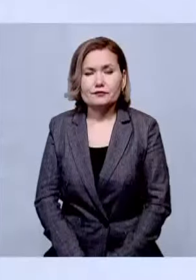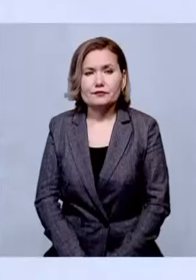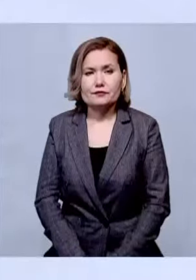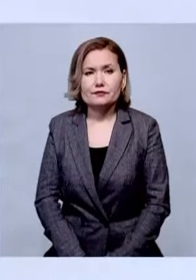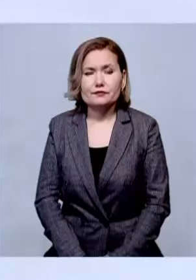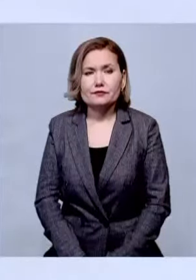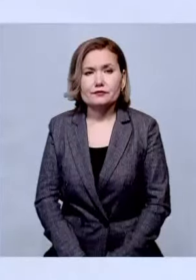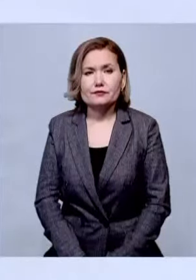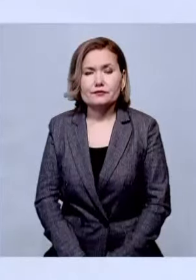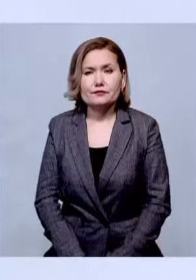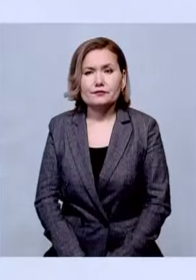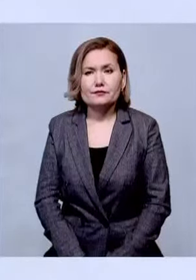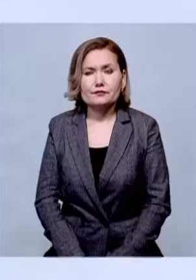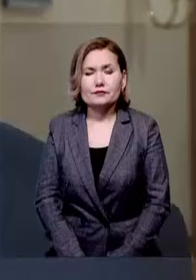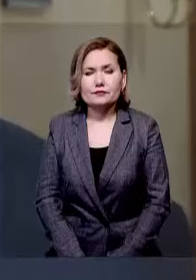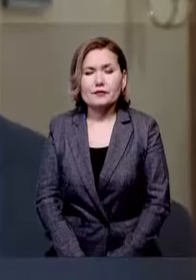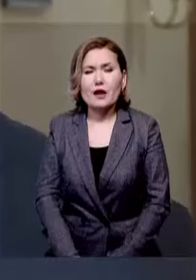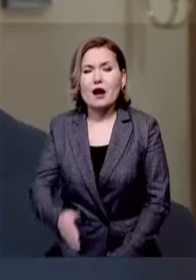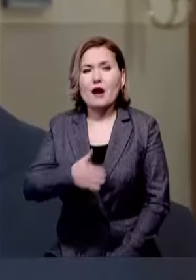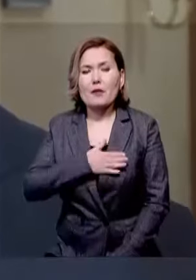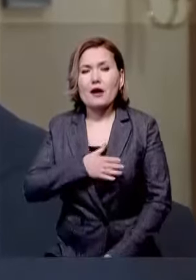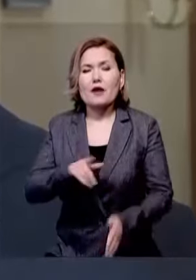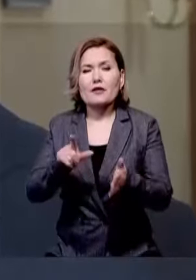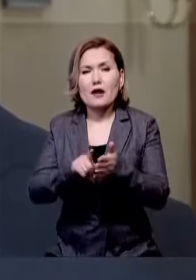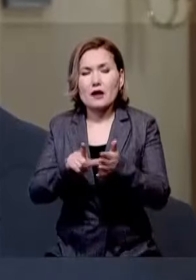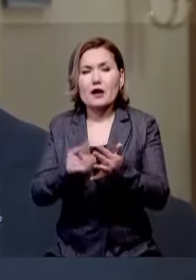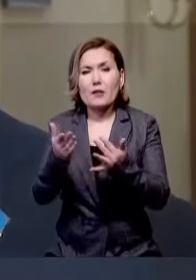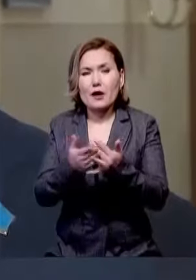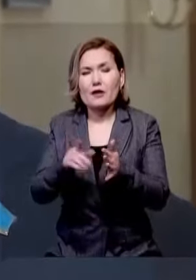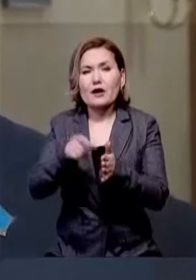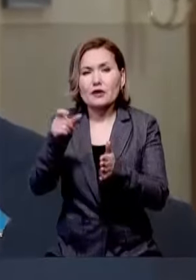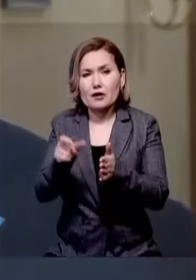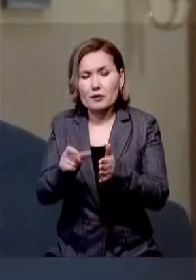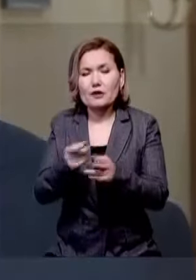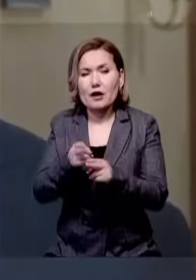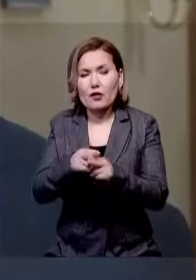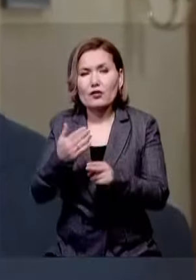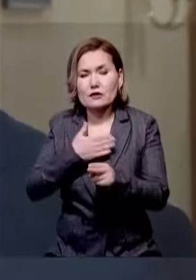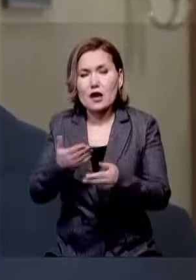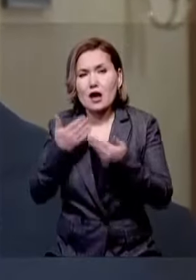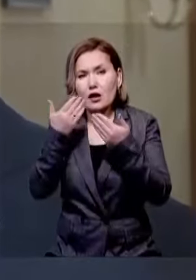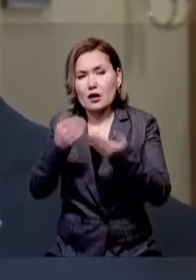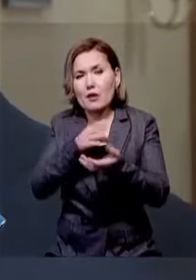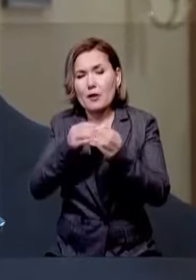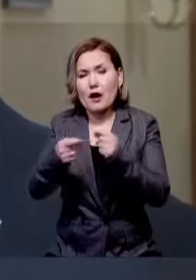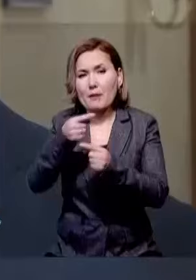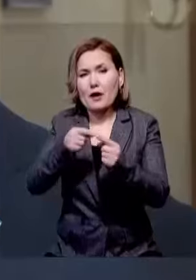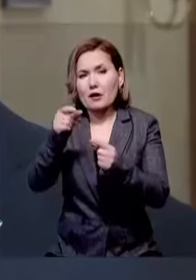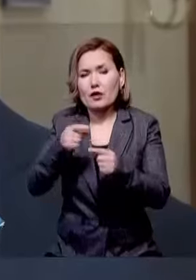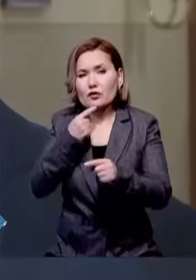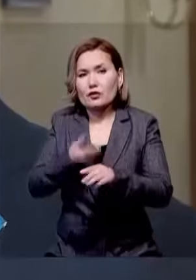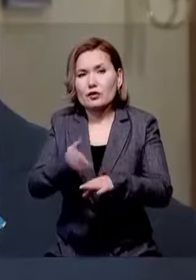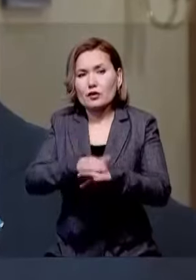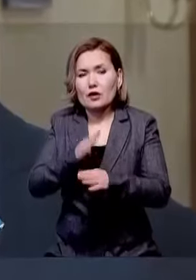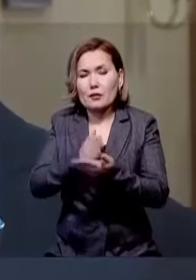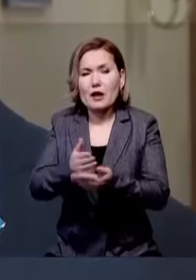Поскольку вот это налоговое бремя сегодня загоняет. Біз салықты жеңілдетуге қатысты депутаттық сауал жолдадық. Өйткені бизнес өкілдеріне ауыртпалық түсіп